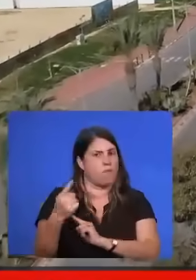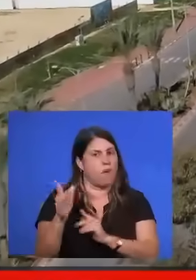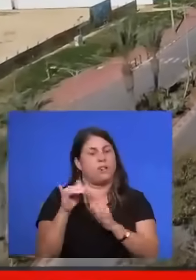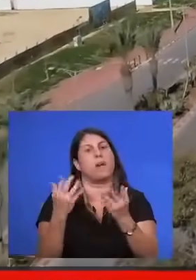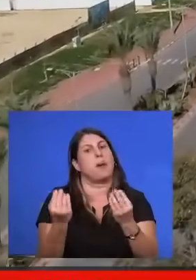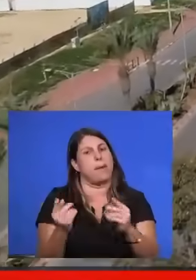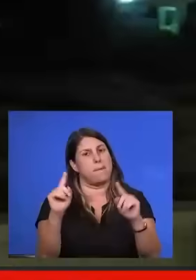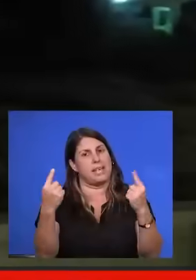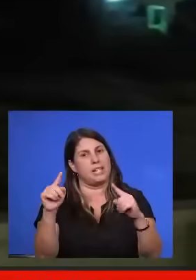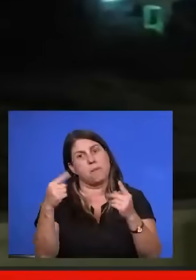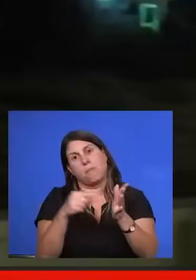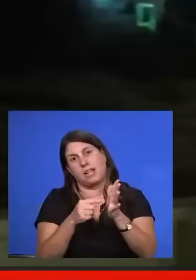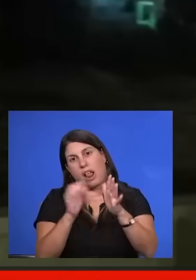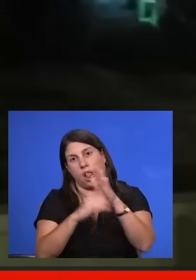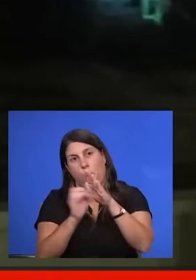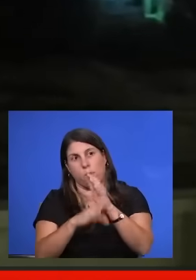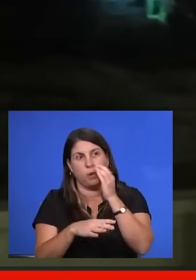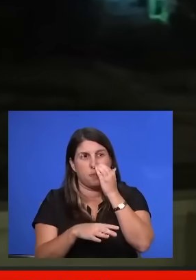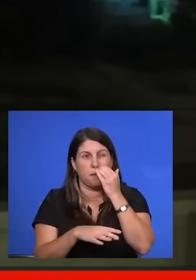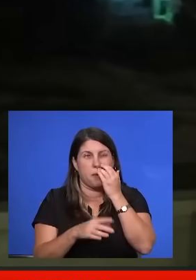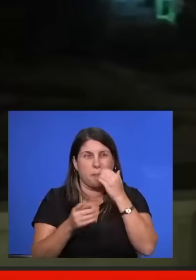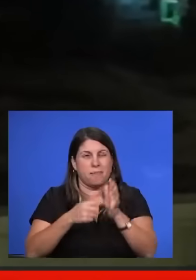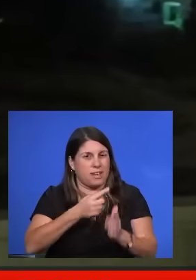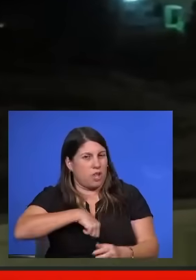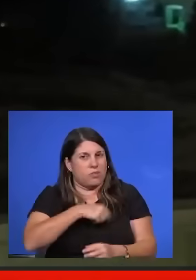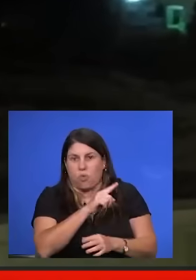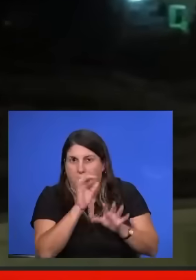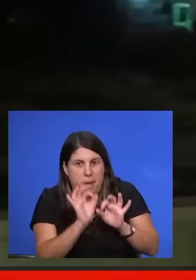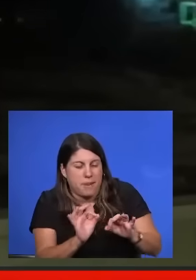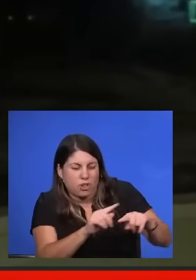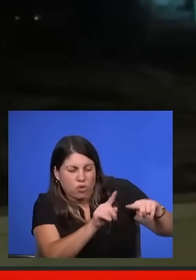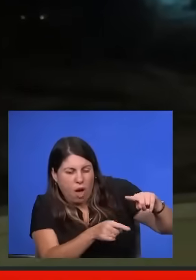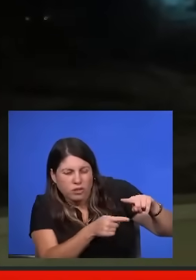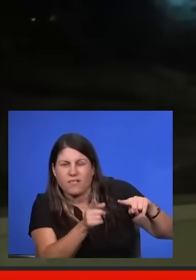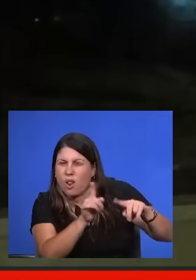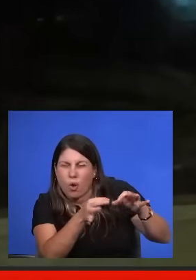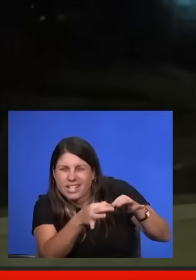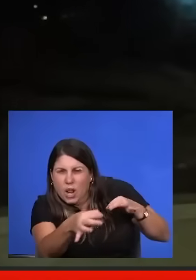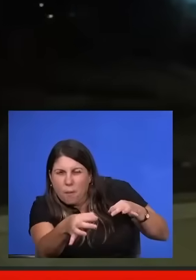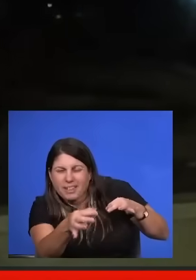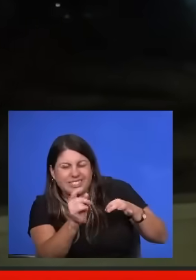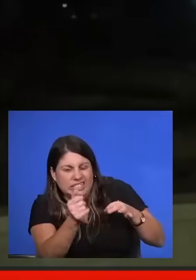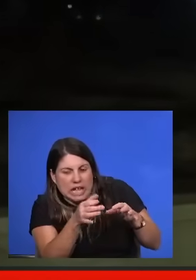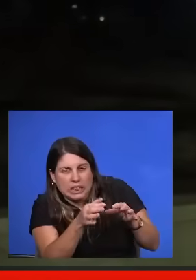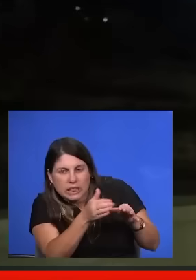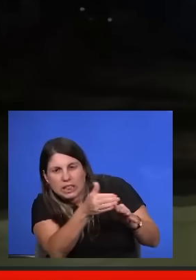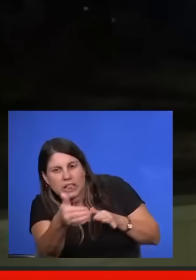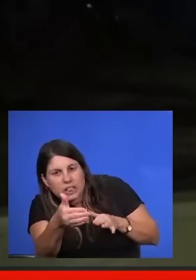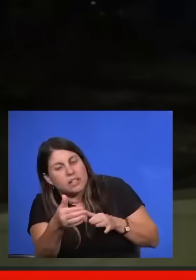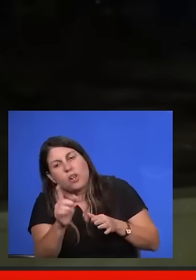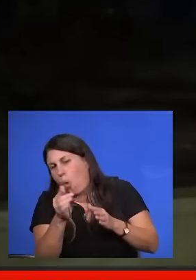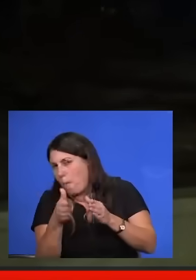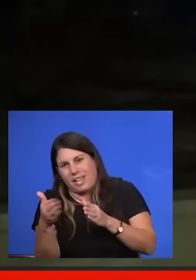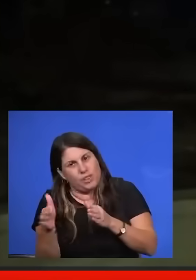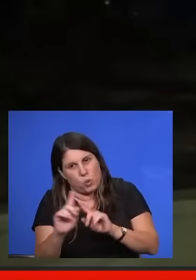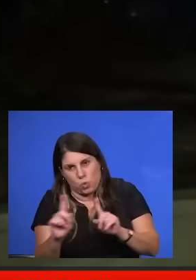תרומות. בגלל שאנחנו לא ממש בעוטף, לא בדיוק לקילומטרים, טיפה יותר, אז לא פינו אותנו ולא לא מתקשרים אלינו,